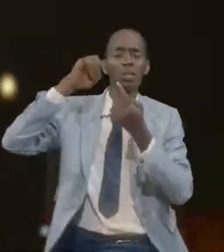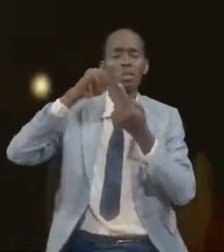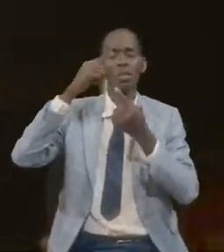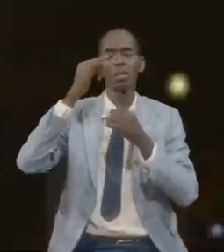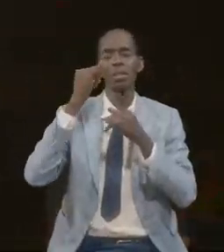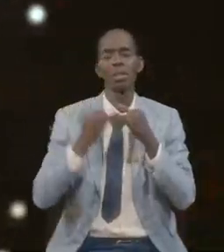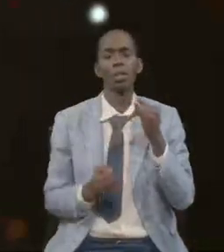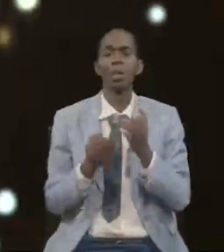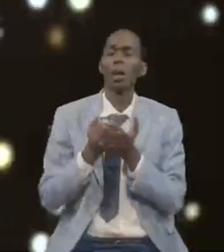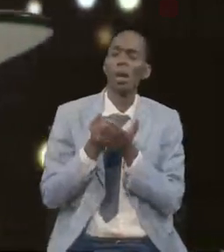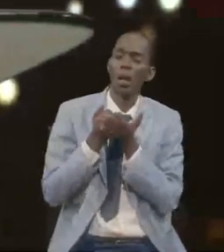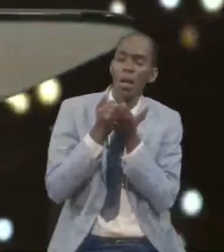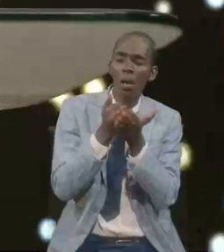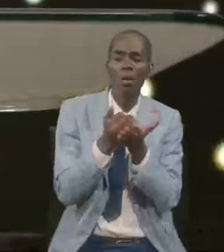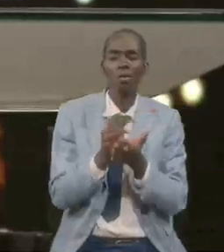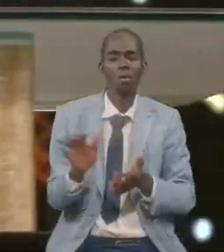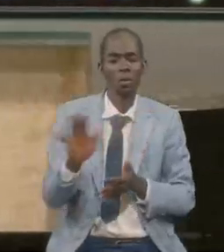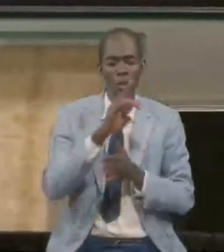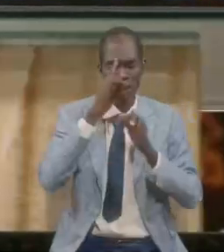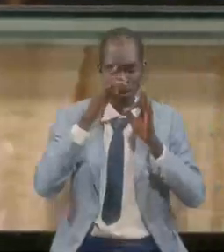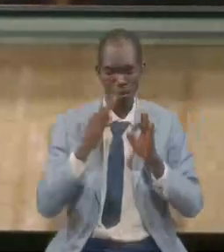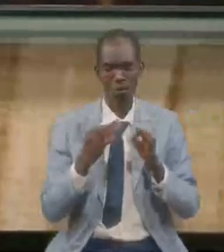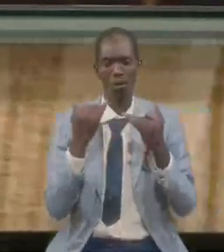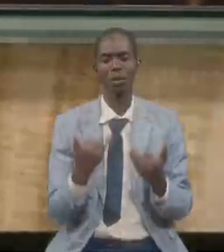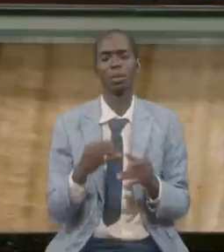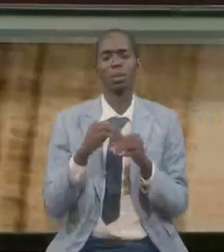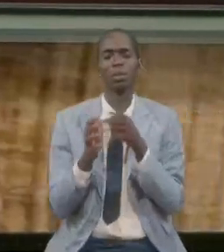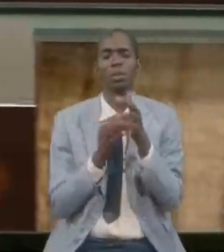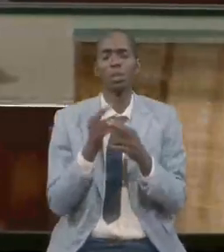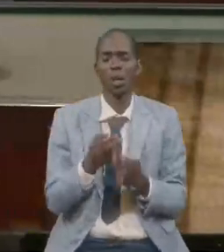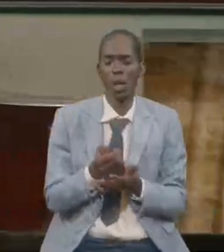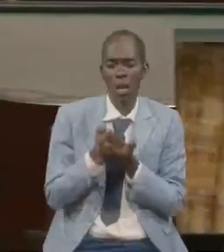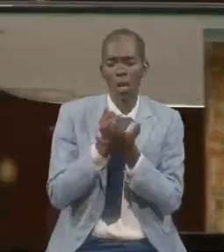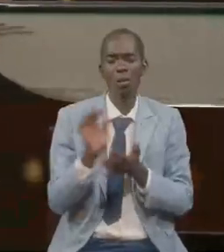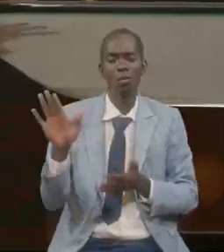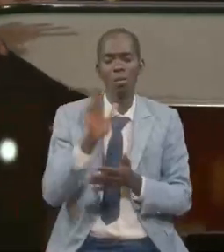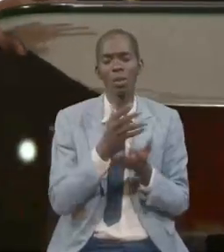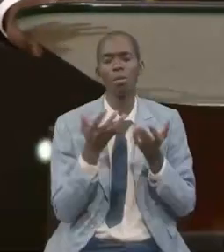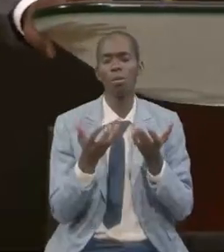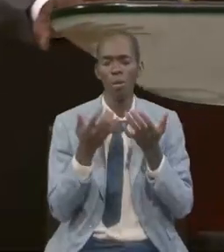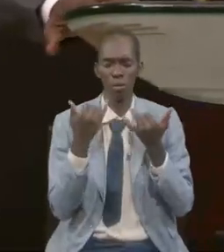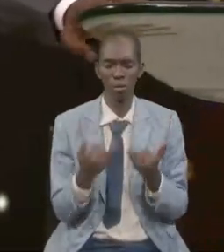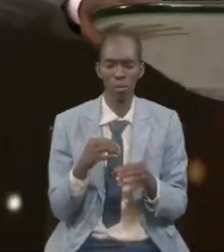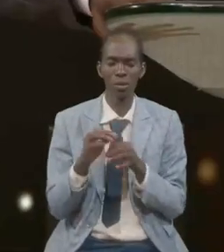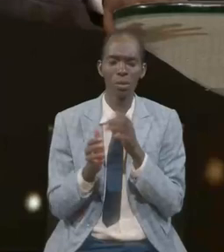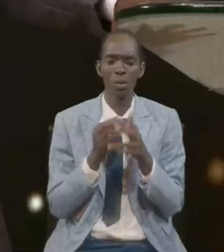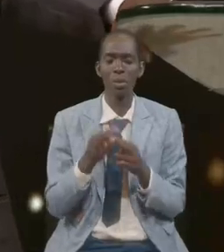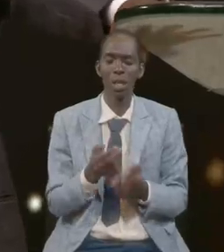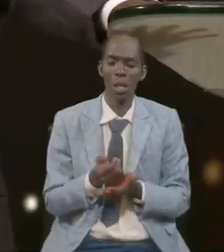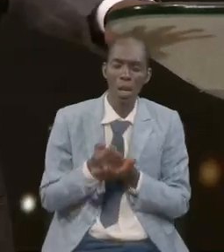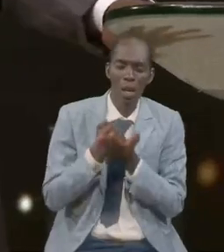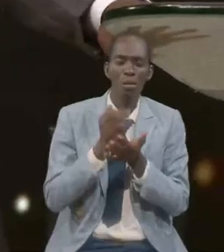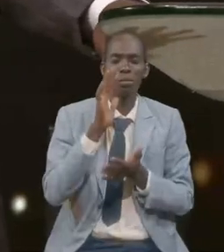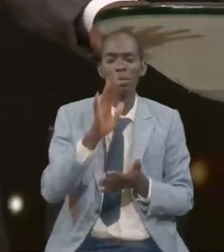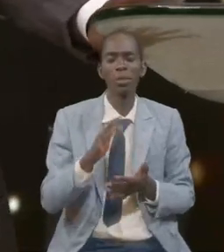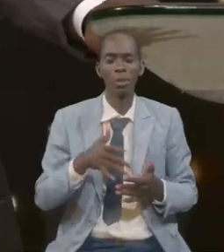fin. Aide leurs décisions, soutiens leurs désirs, soutiens leur